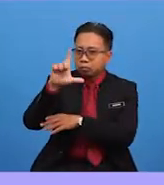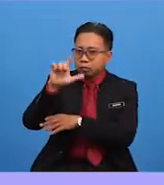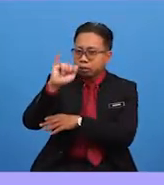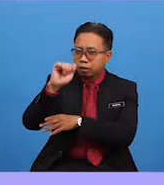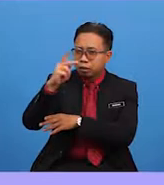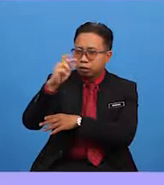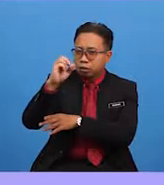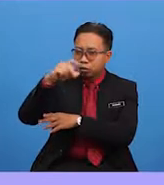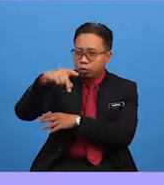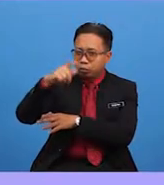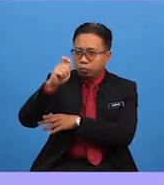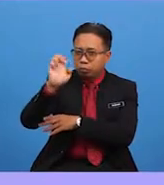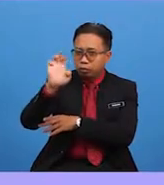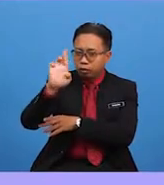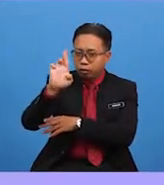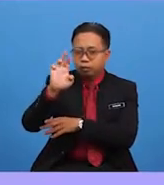Helikopter.